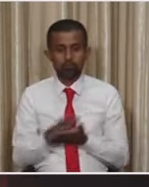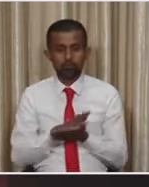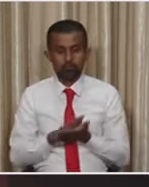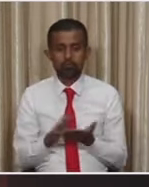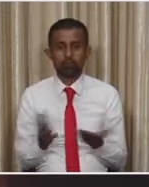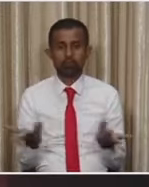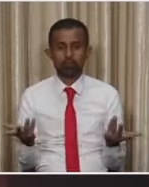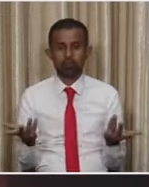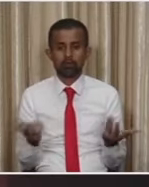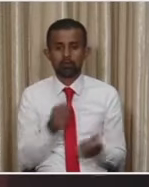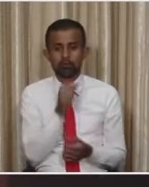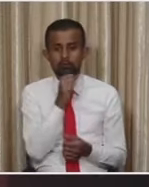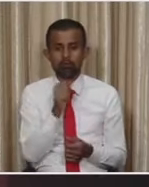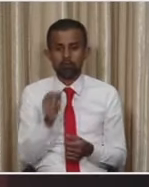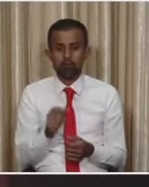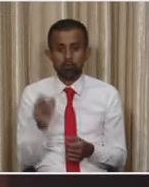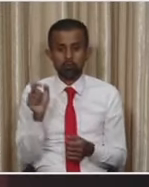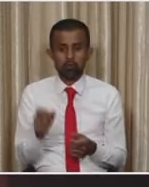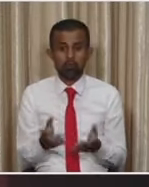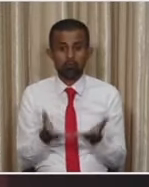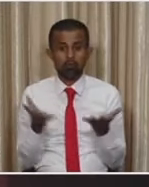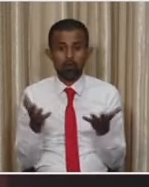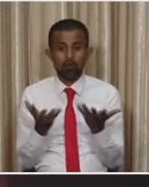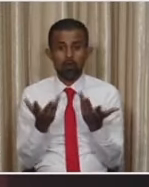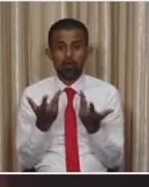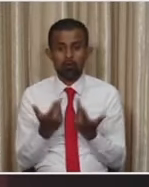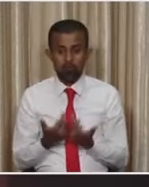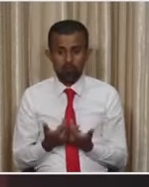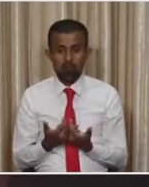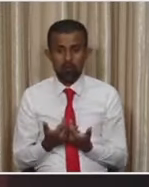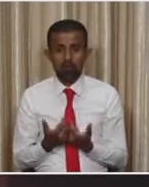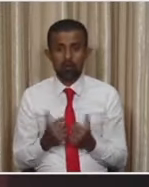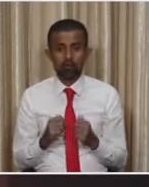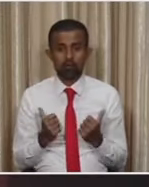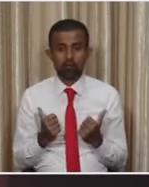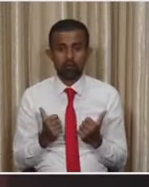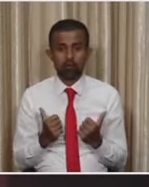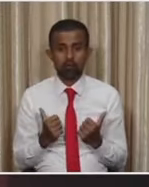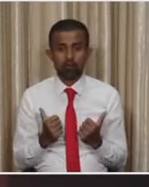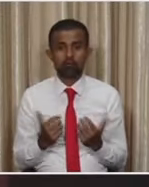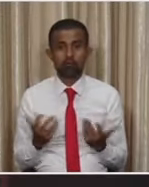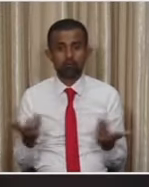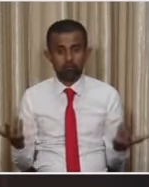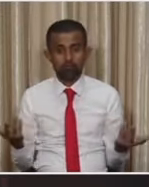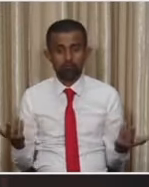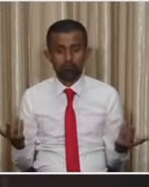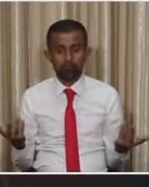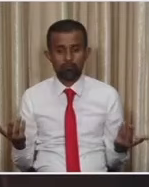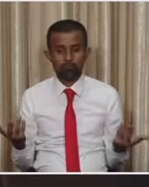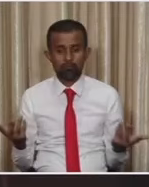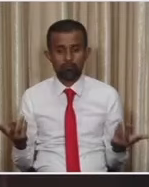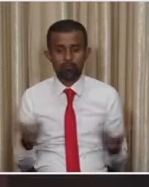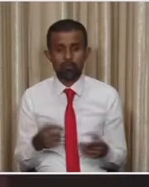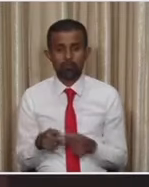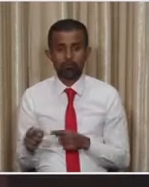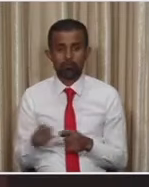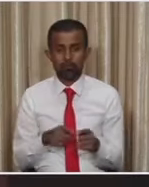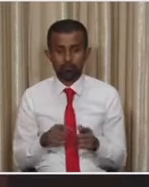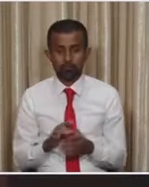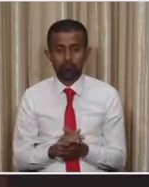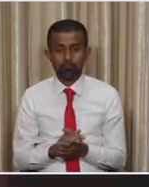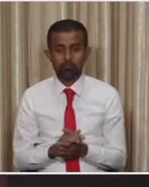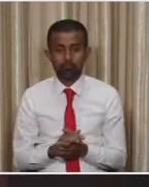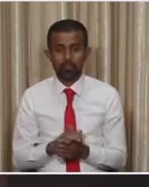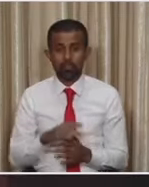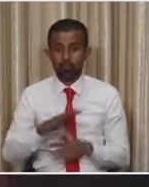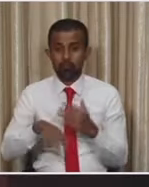නැහැ. අද විශ්‍රාමිකින් විශාල ප්‍රමාණයක් ජීවිත අහිමි වෙලා තිබෙනවා. ඒ වගේම ඇමතිතුමා